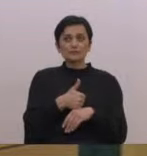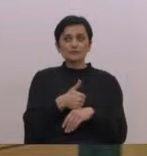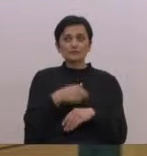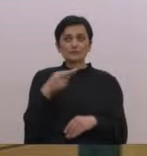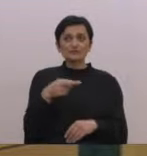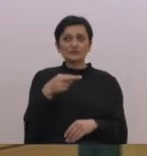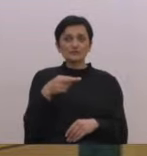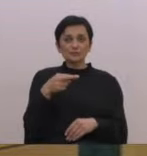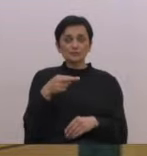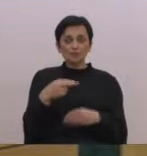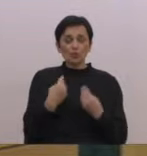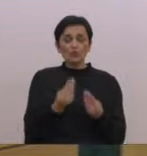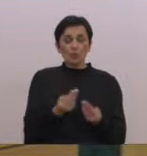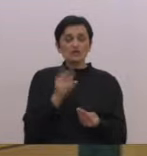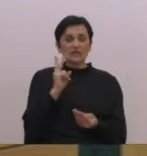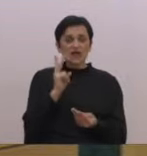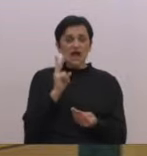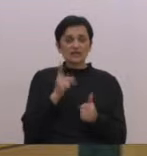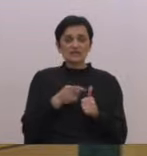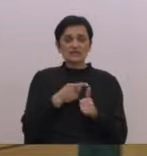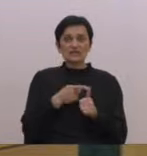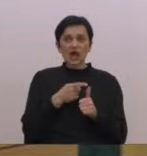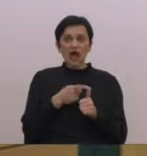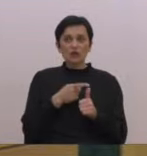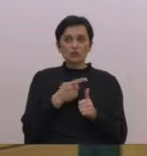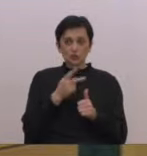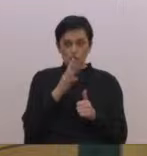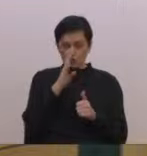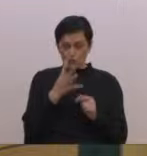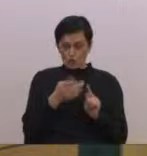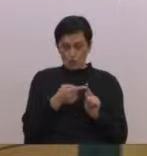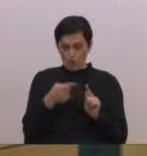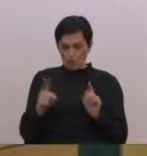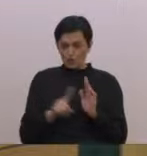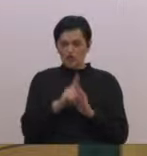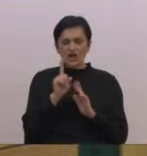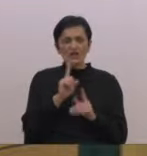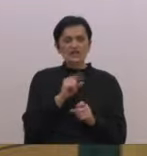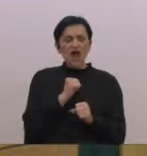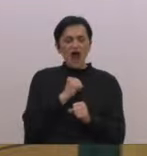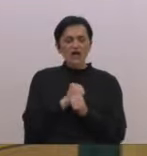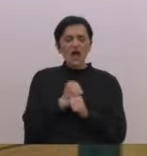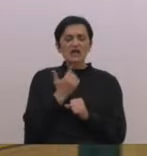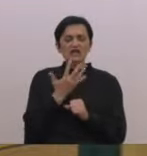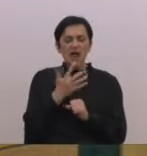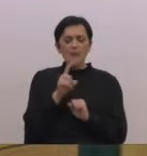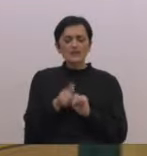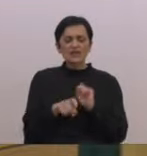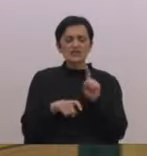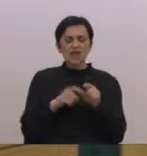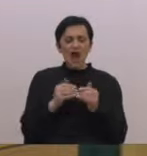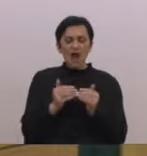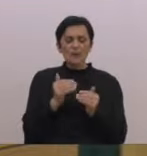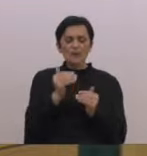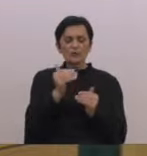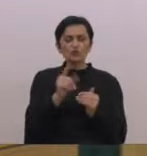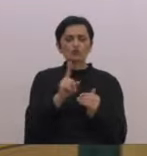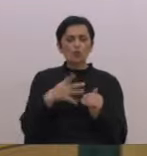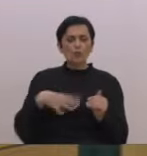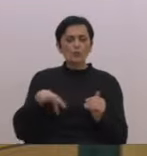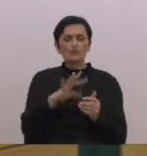Decembrie, mokses candidatii status. Sam meot hetu daic. Ragawak etet, imistuis, ramdeni nabiji gadaut gitsin, romkwe anam